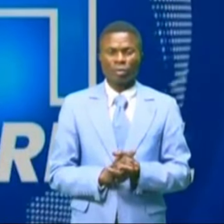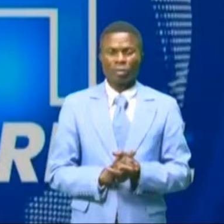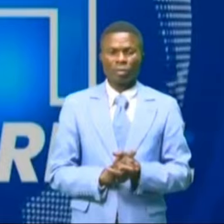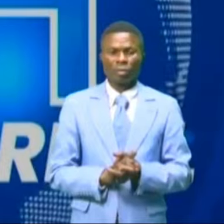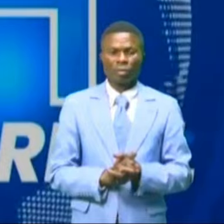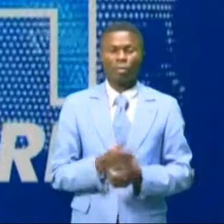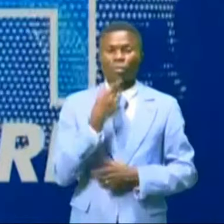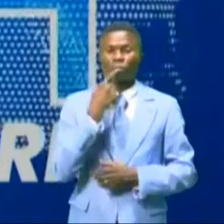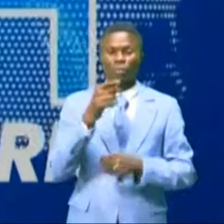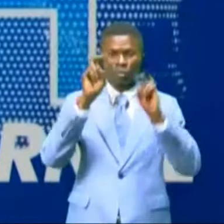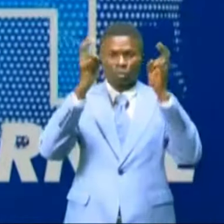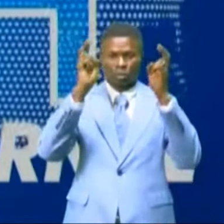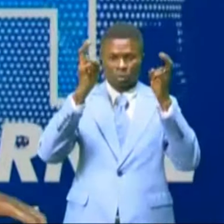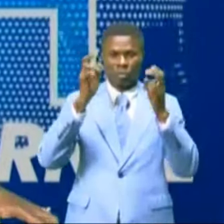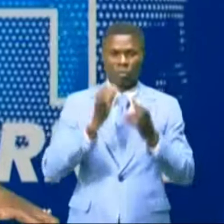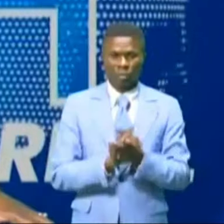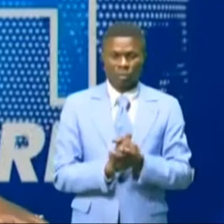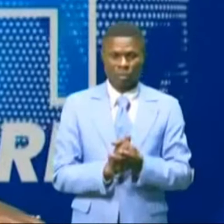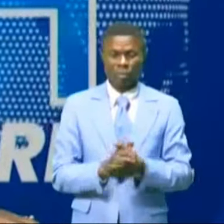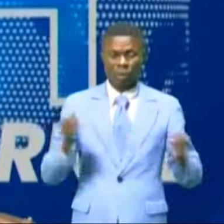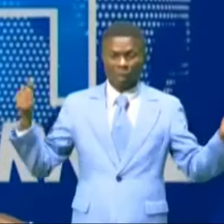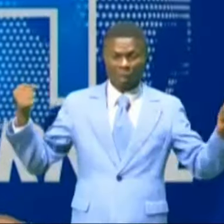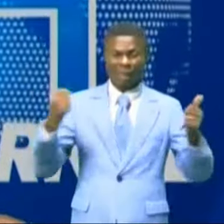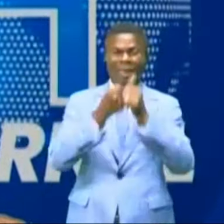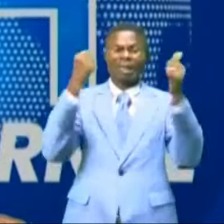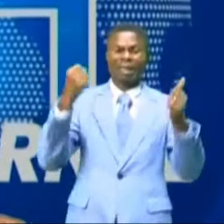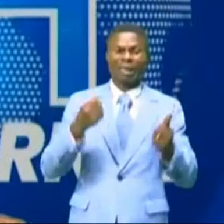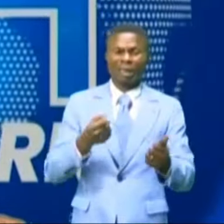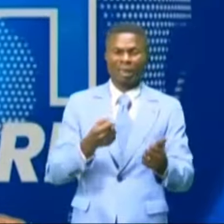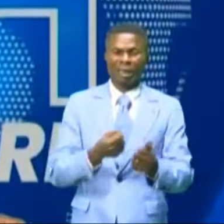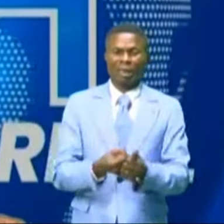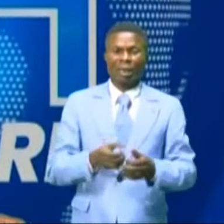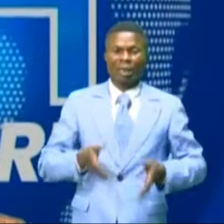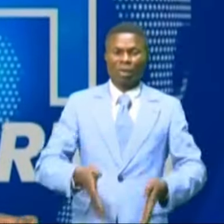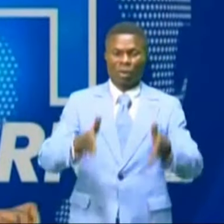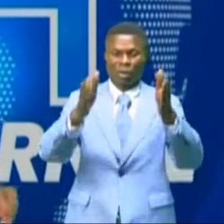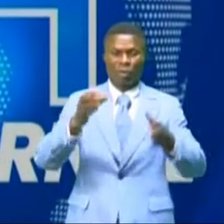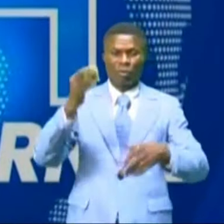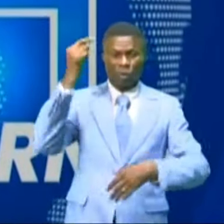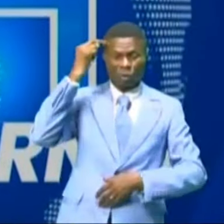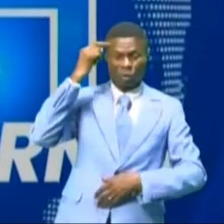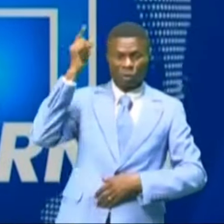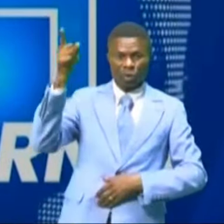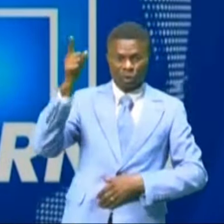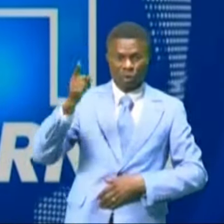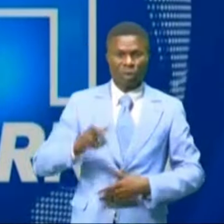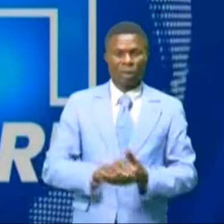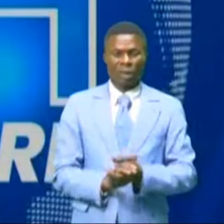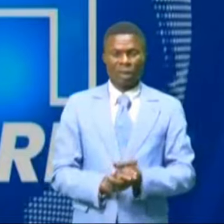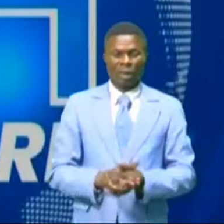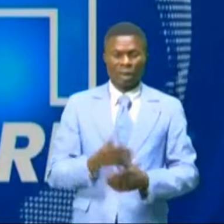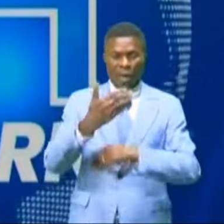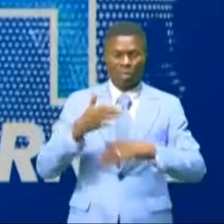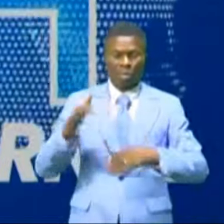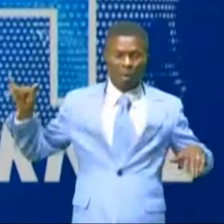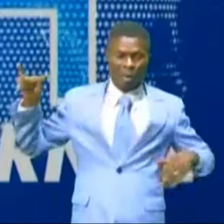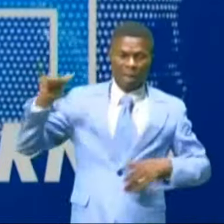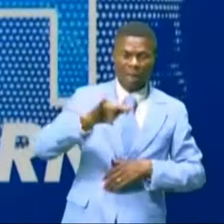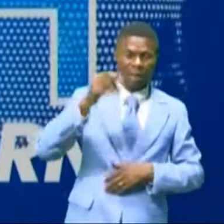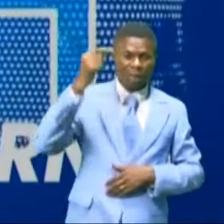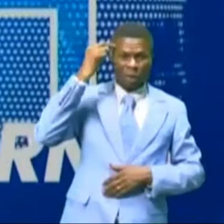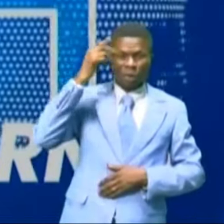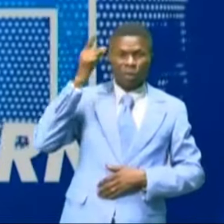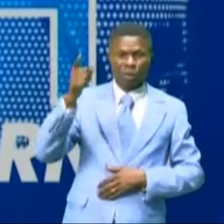Je l'ai dit au sommaire, excusez-moi, les accidents récurrents s'observent depuis quelques temps sur l'axe routier au port international